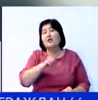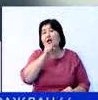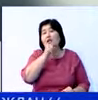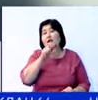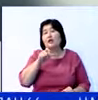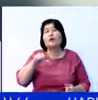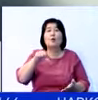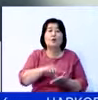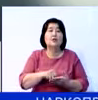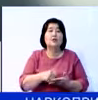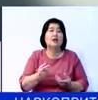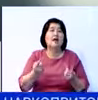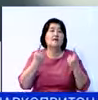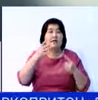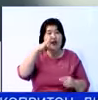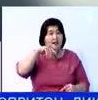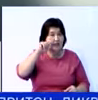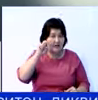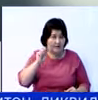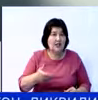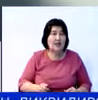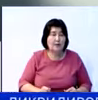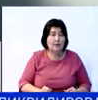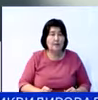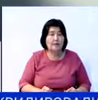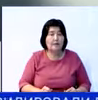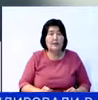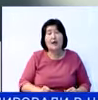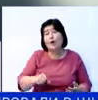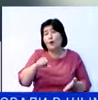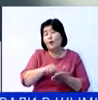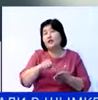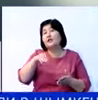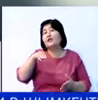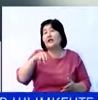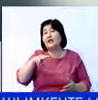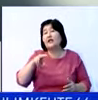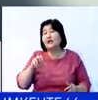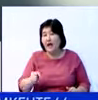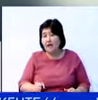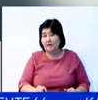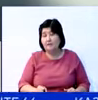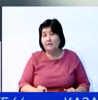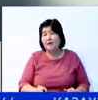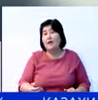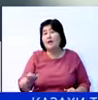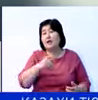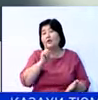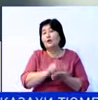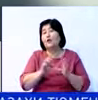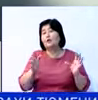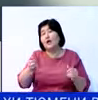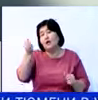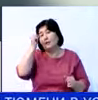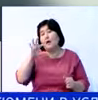участниках видите великой отечественной не участников тылам наш долг сохранить память